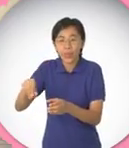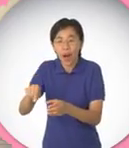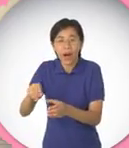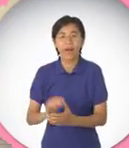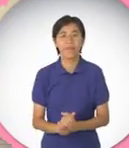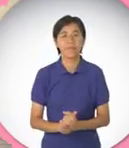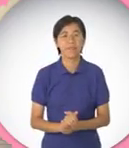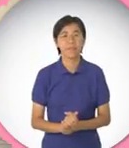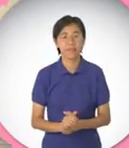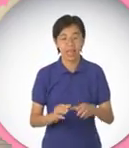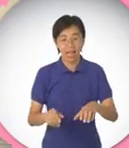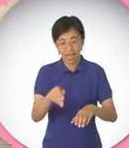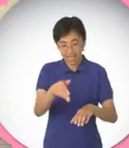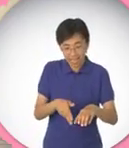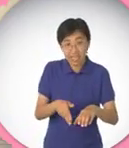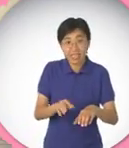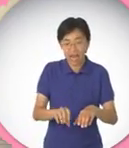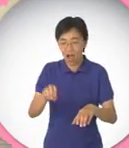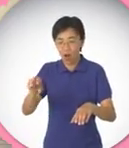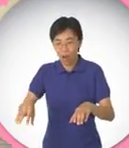200กรัมโอ้